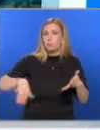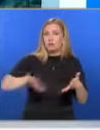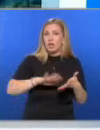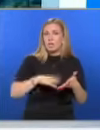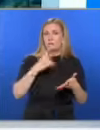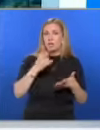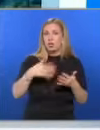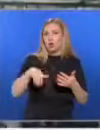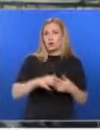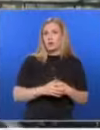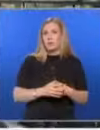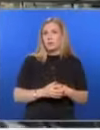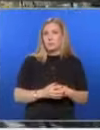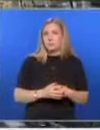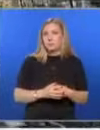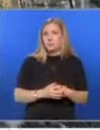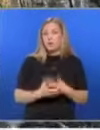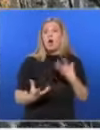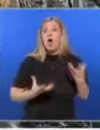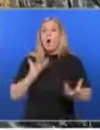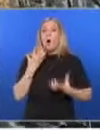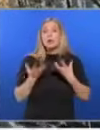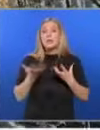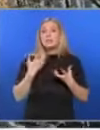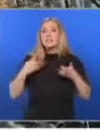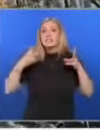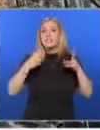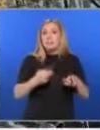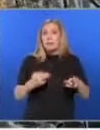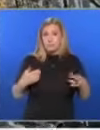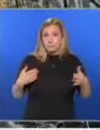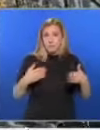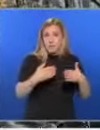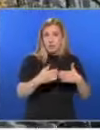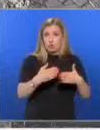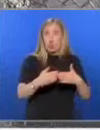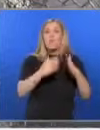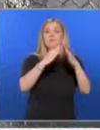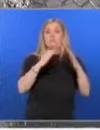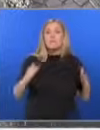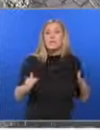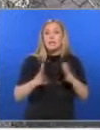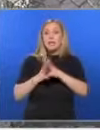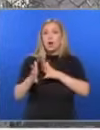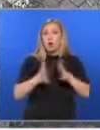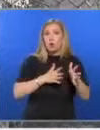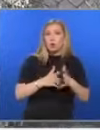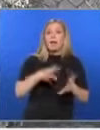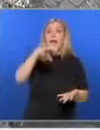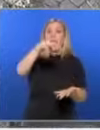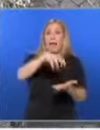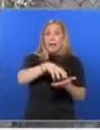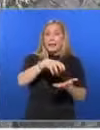Деси Петкова. Огънят беше спрян буквално до вилите на хората. Екип от пожарникари и доброволци се